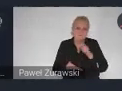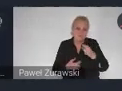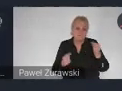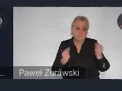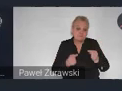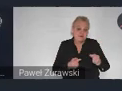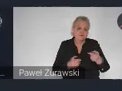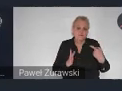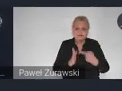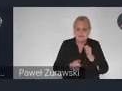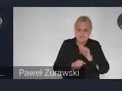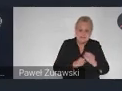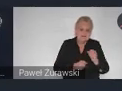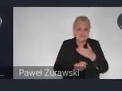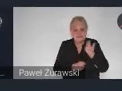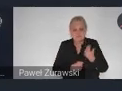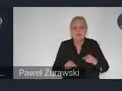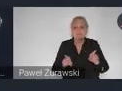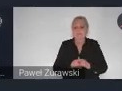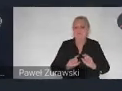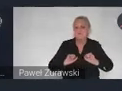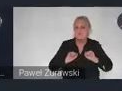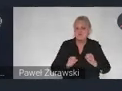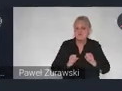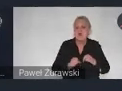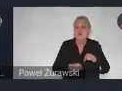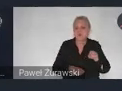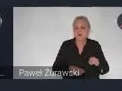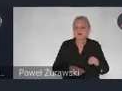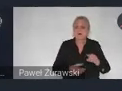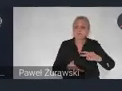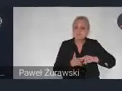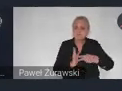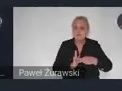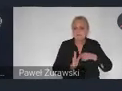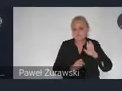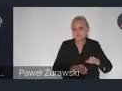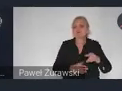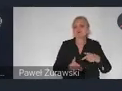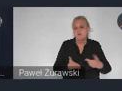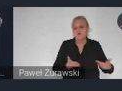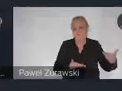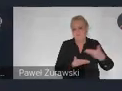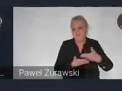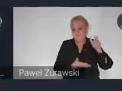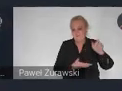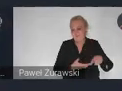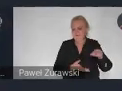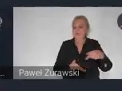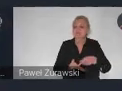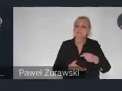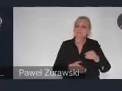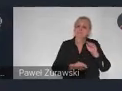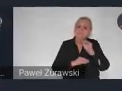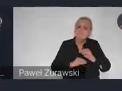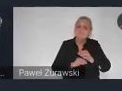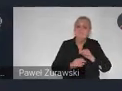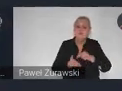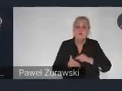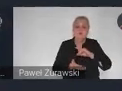adekwatność do celów oraz czy działania które zostały zaplanowane przez oferenta dotyczą kształcenia metodą